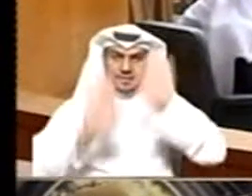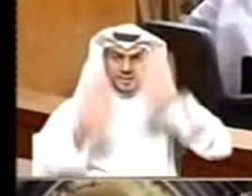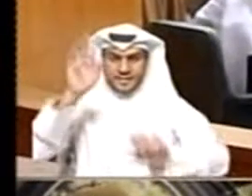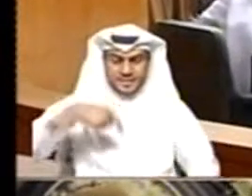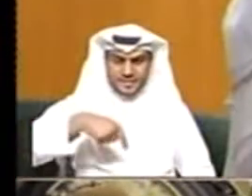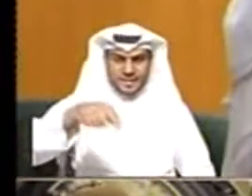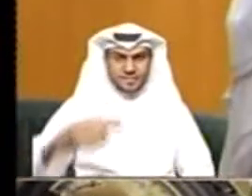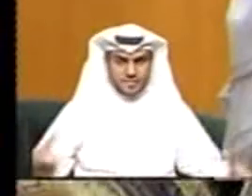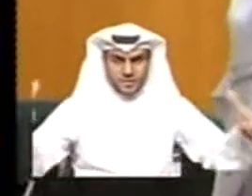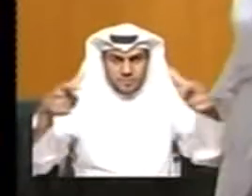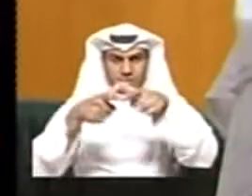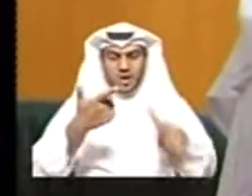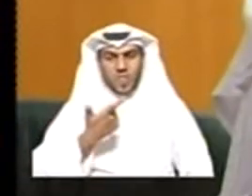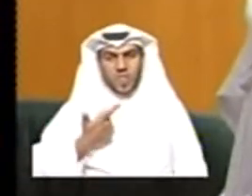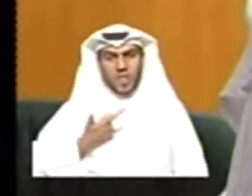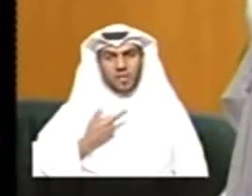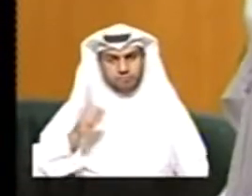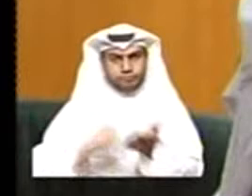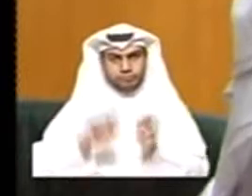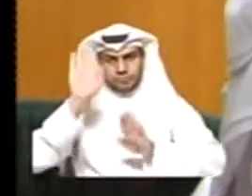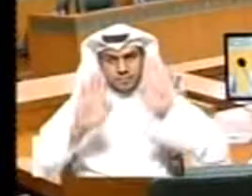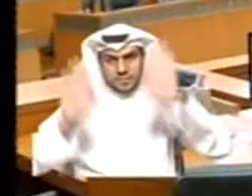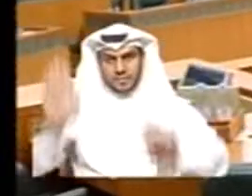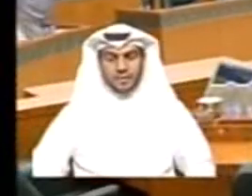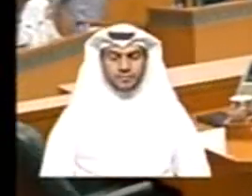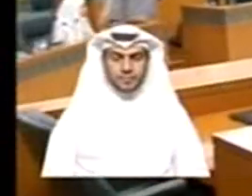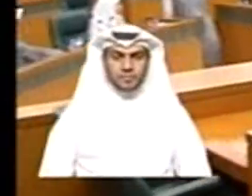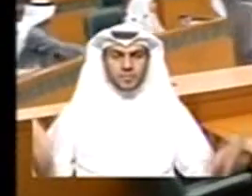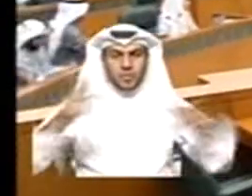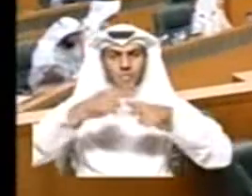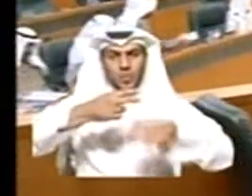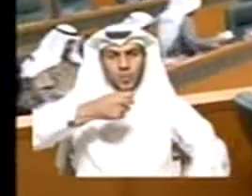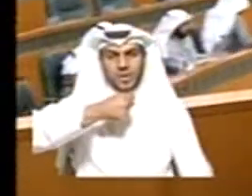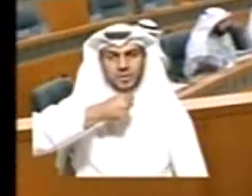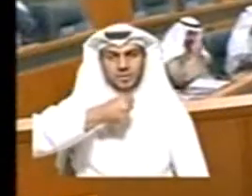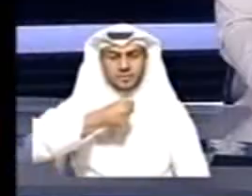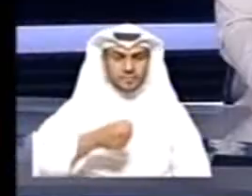الأمة العادية يوم الثلاثاء المقبل. نواف الشراكي، تلفزيون دولة الكويت.